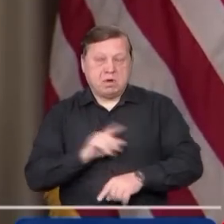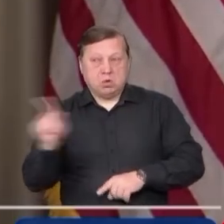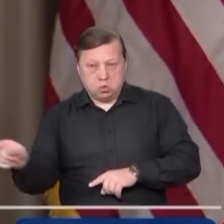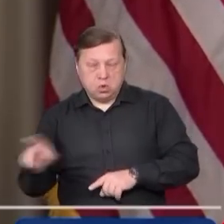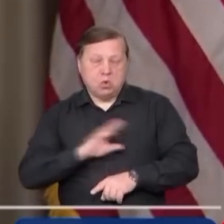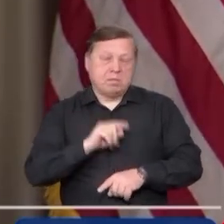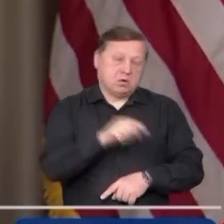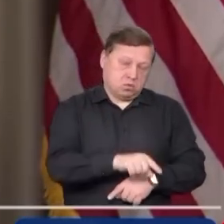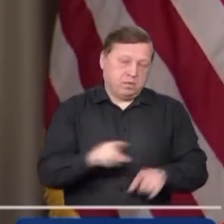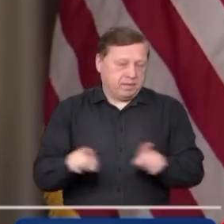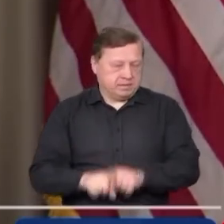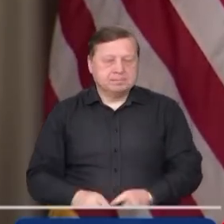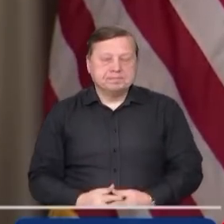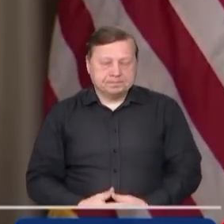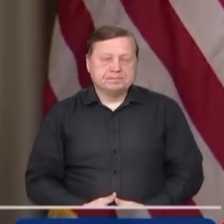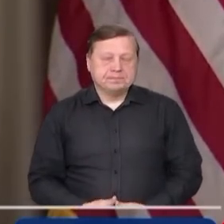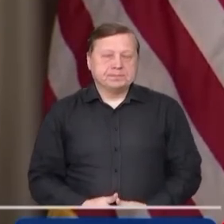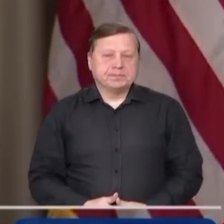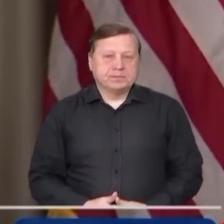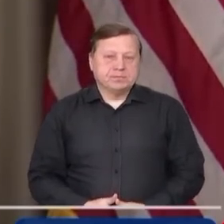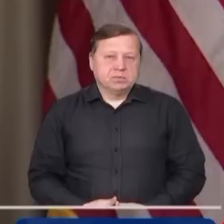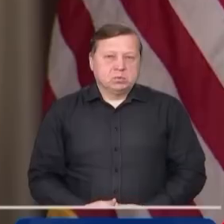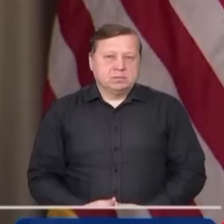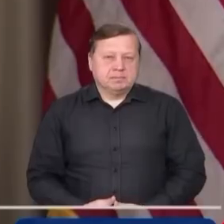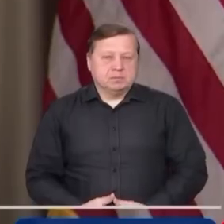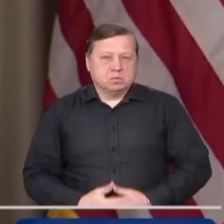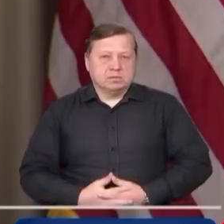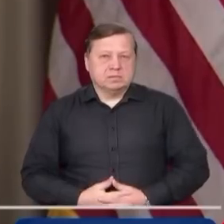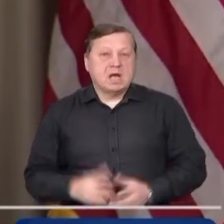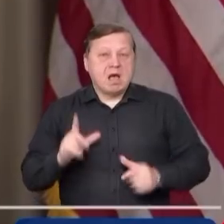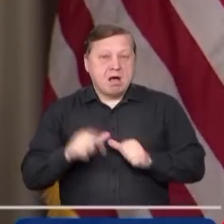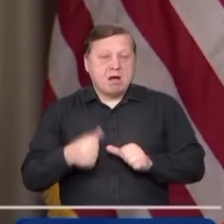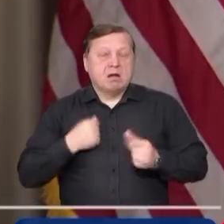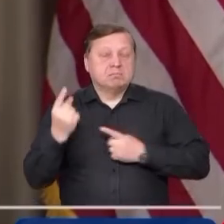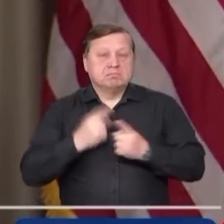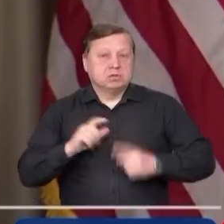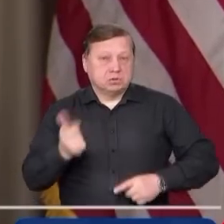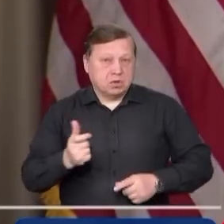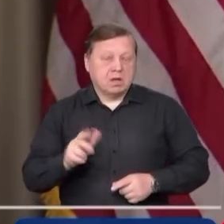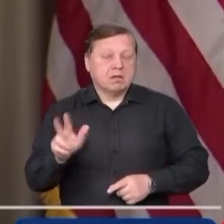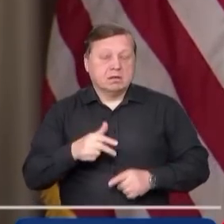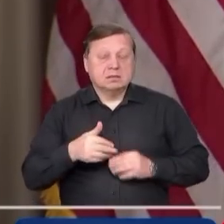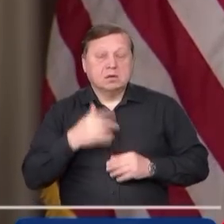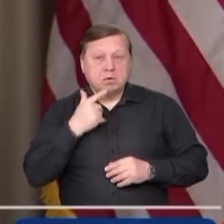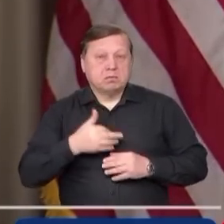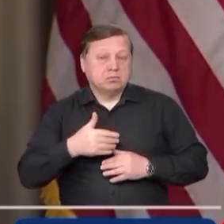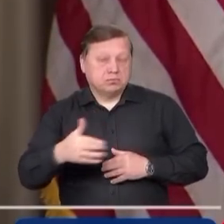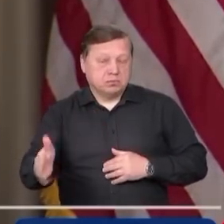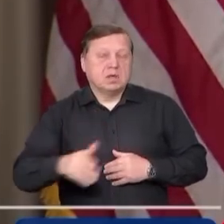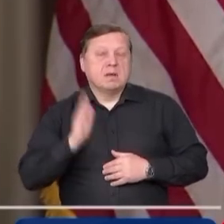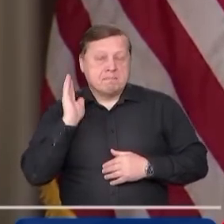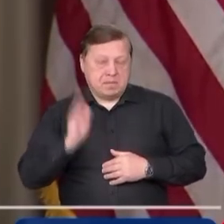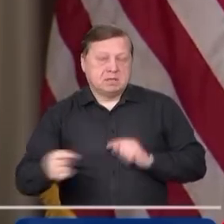stronach. Ale myślę, że prędzej czy później rozpoczną się negocjacje, żeby tę